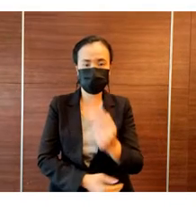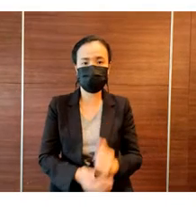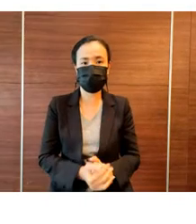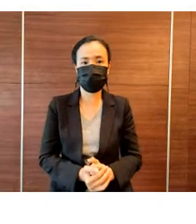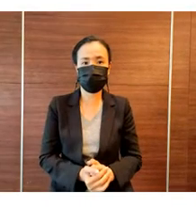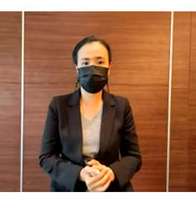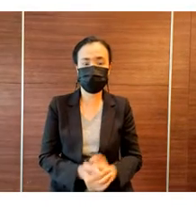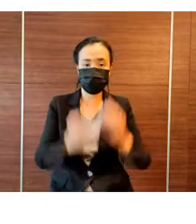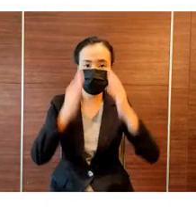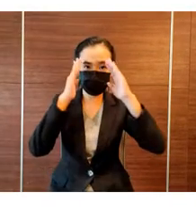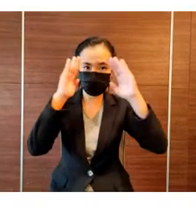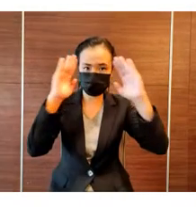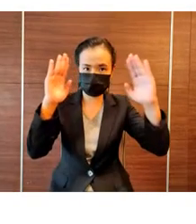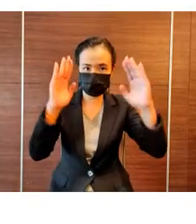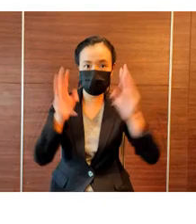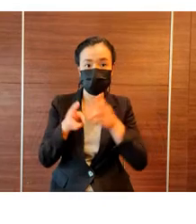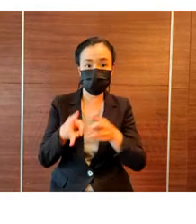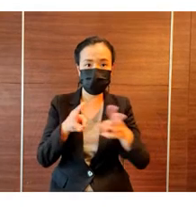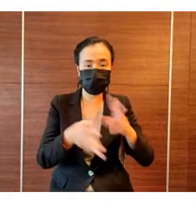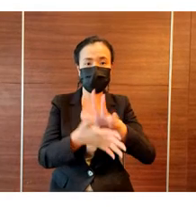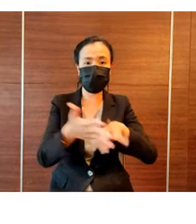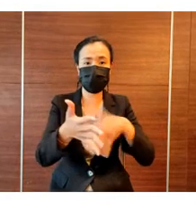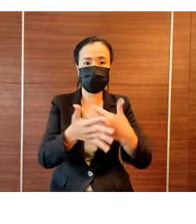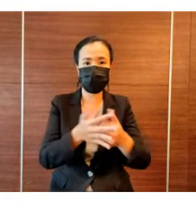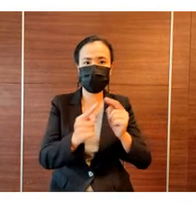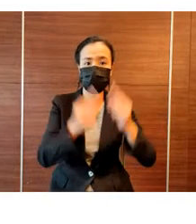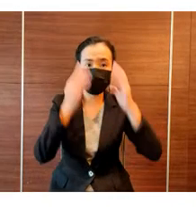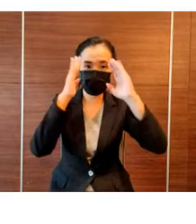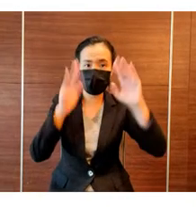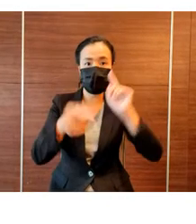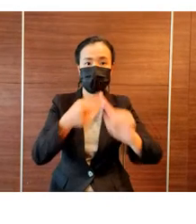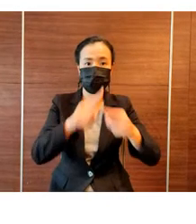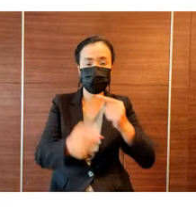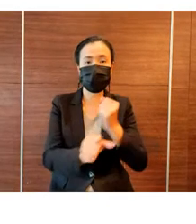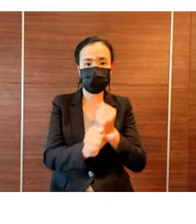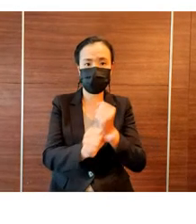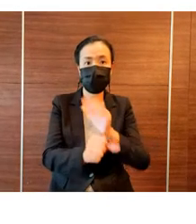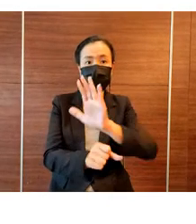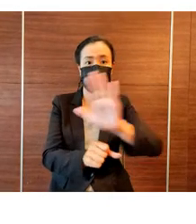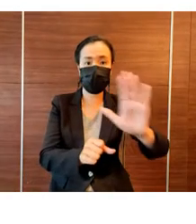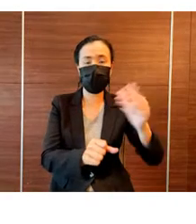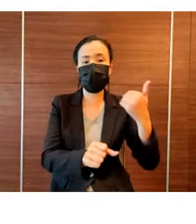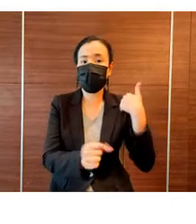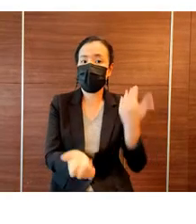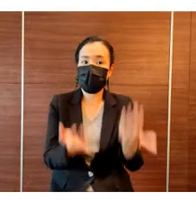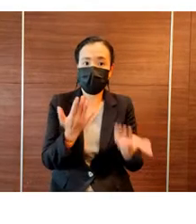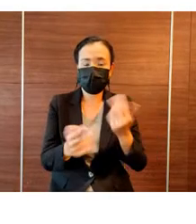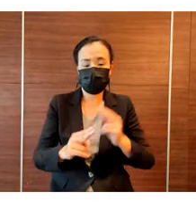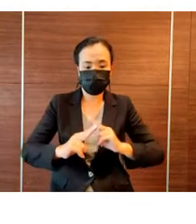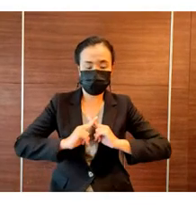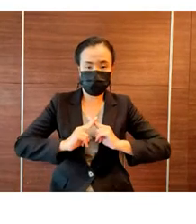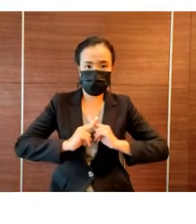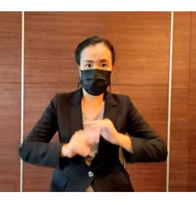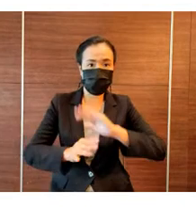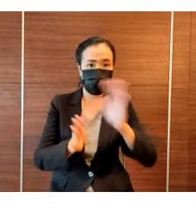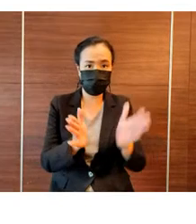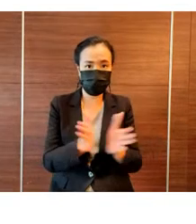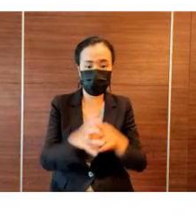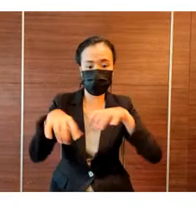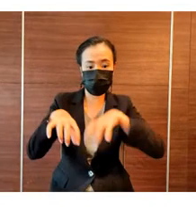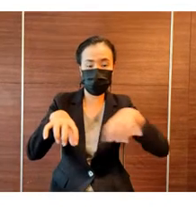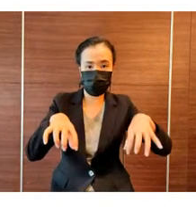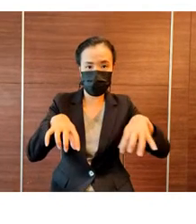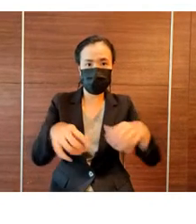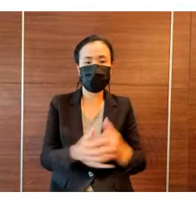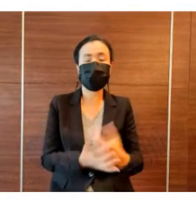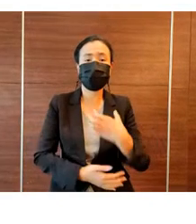ทเรียนแล้วก็แนวทางนะคะที่เป็นเบื้องต้นจากประสบการณ์ของเพื่อนๆที่ทำงานทางด้านนี้เนี่ยไม่ว่าจะโดยส่วนตัวหรือไม่ว่าจะโดยองค์กรเนี่ยอยาก